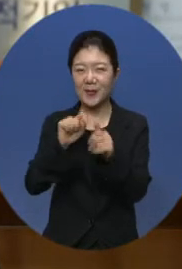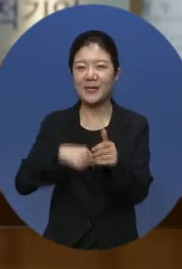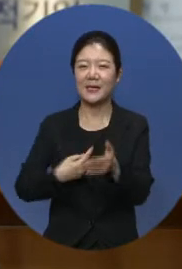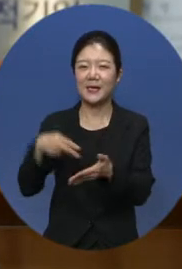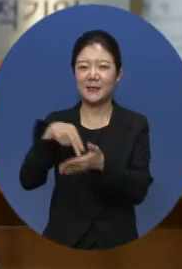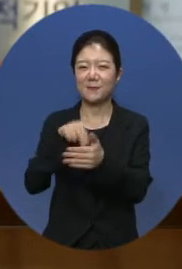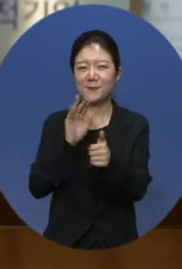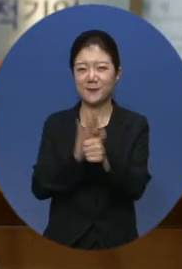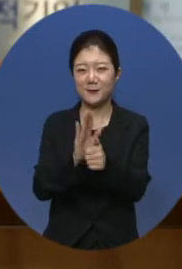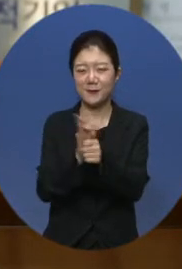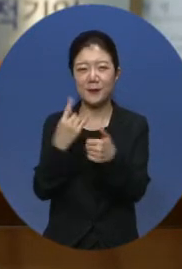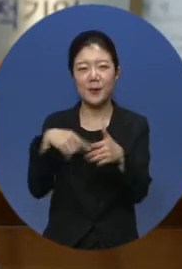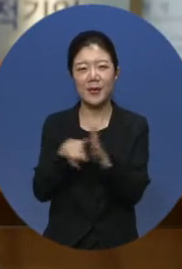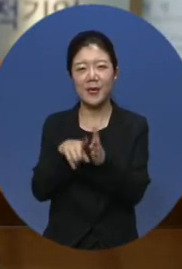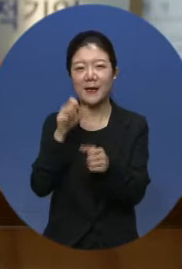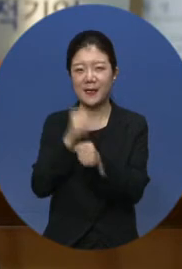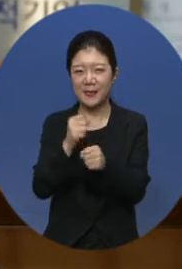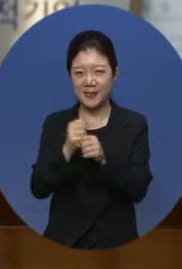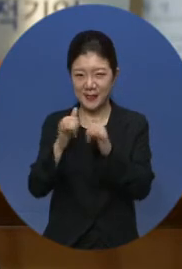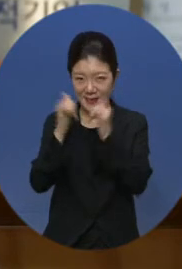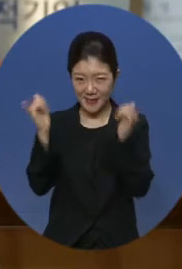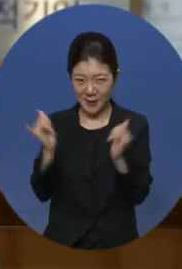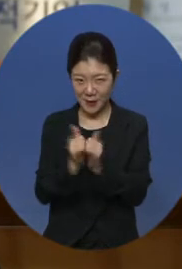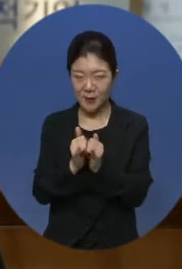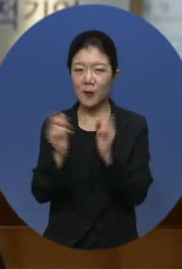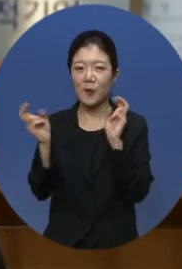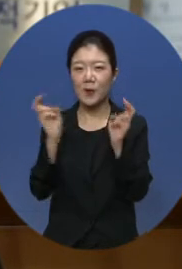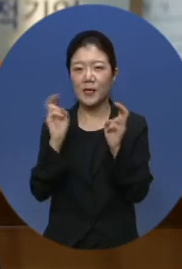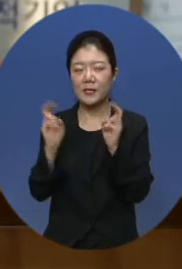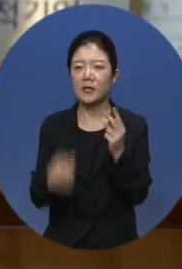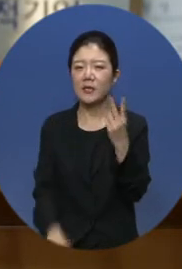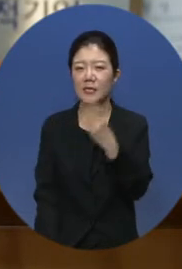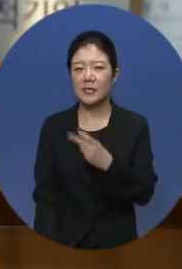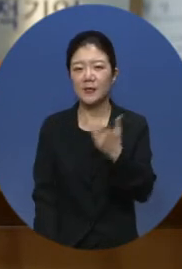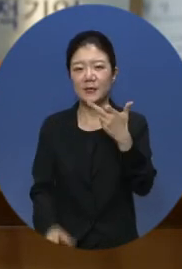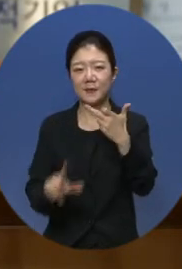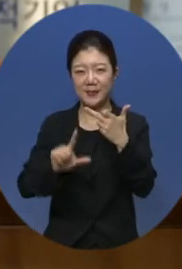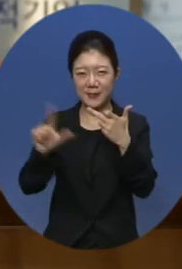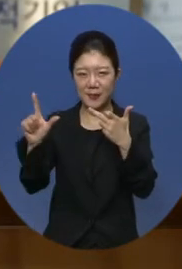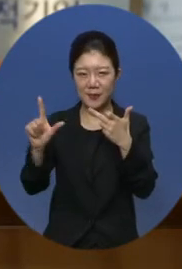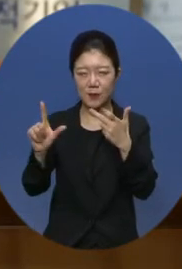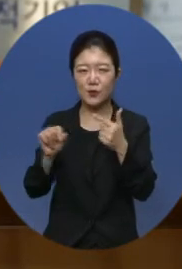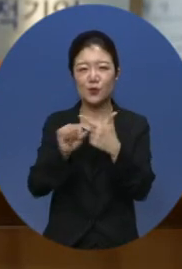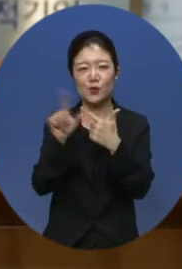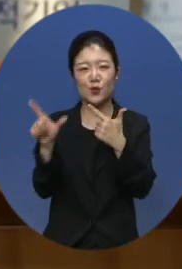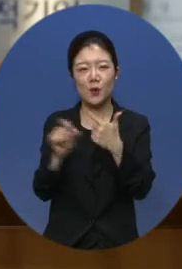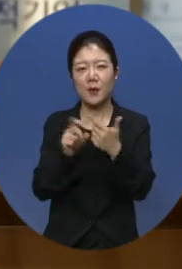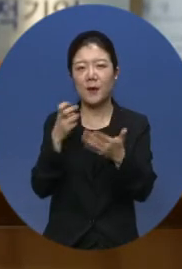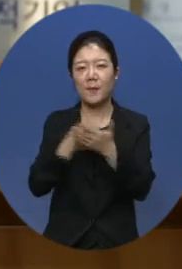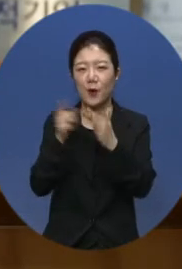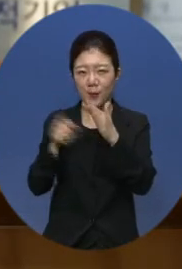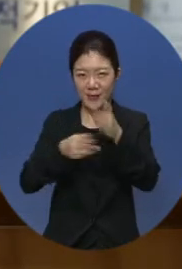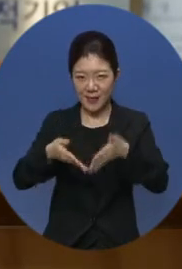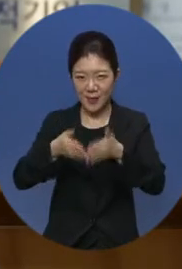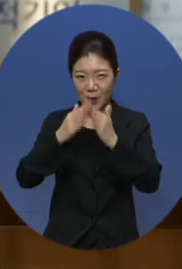자립을 지원하기 위해서 만들어진 사회적 기업이고요. 2017년 2월에 법인이